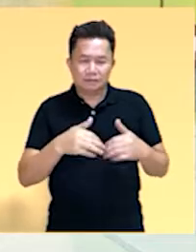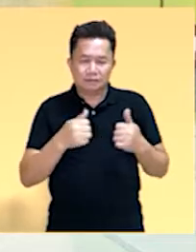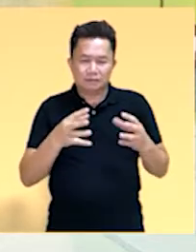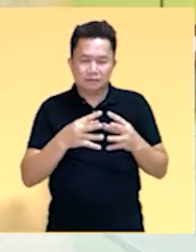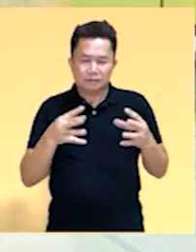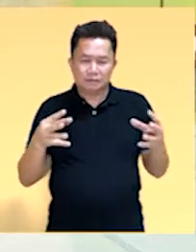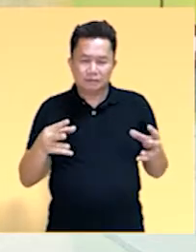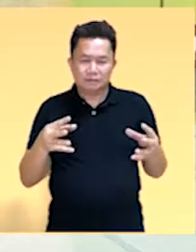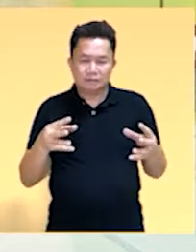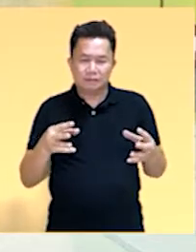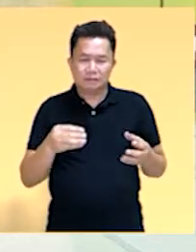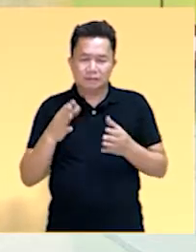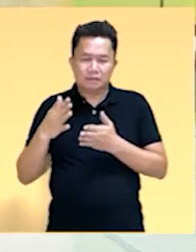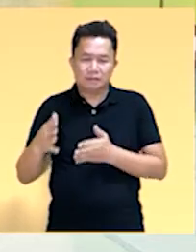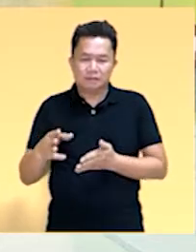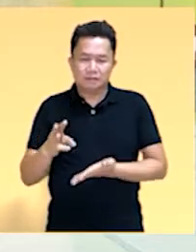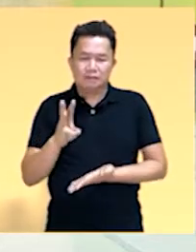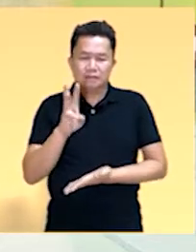kong pera sa